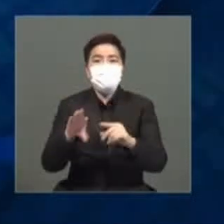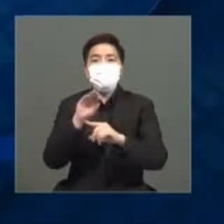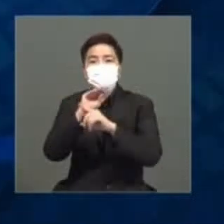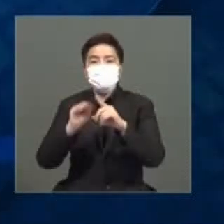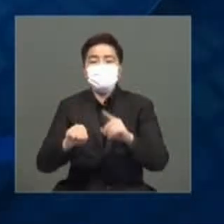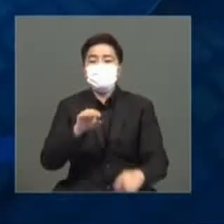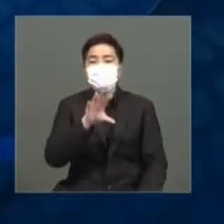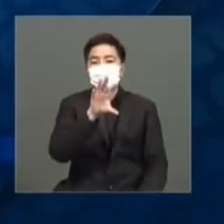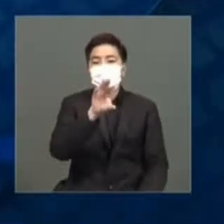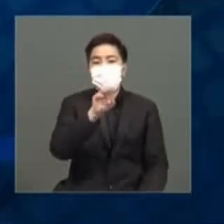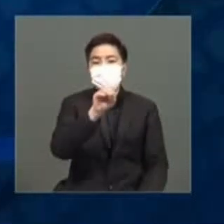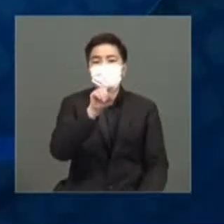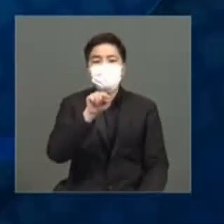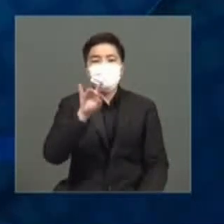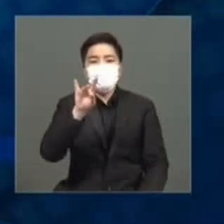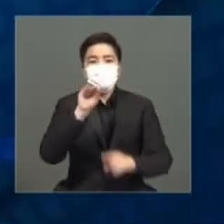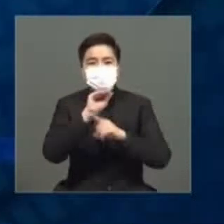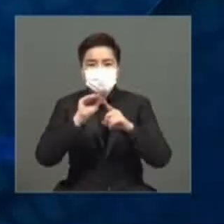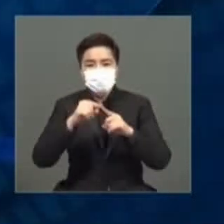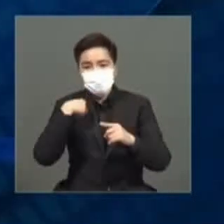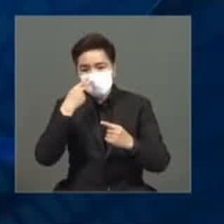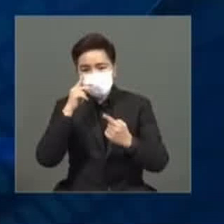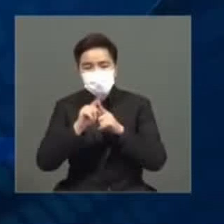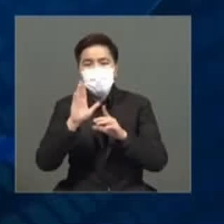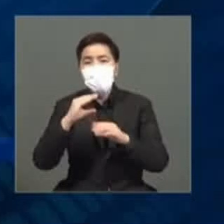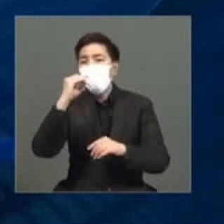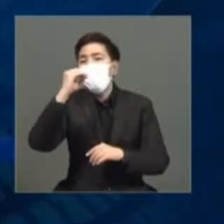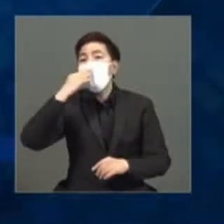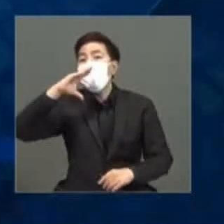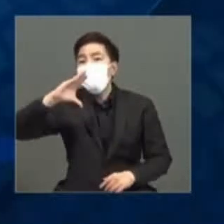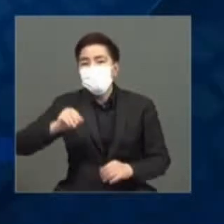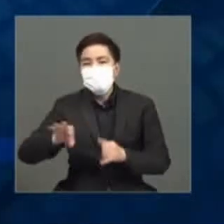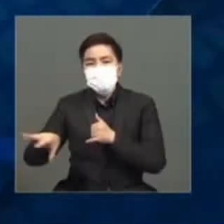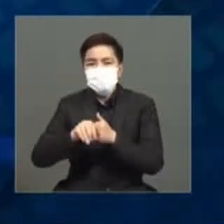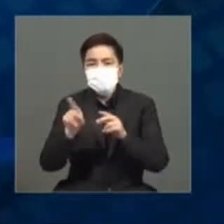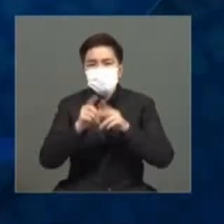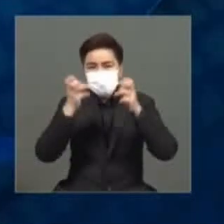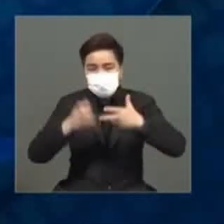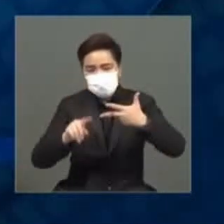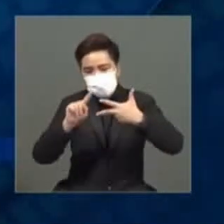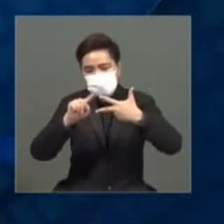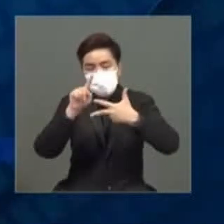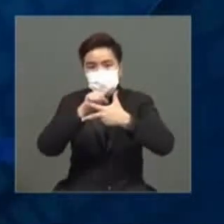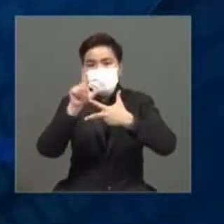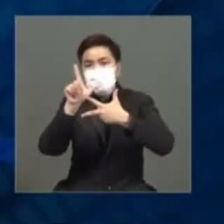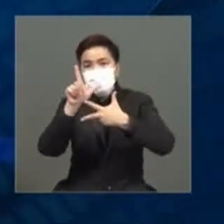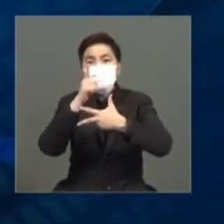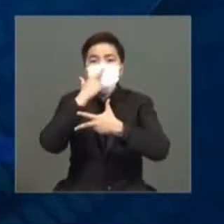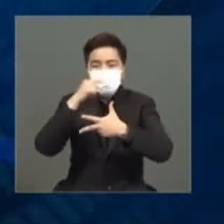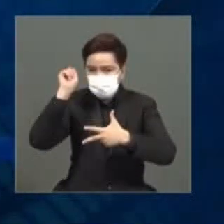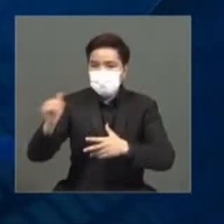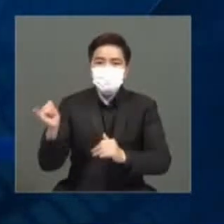พันพิการเท่าไหร่ไม่รู ้ค่ะนี่นะแล้วก็เดี๋ยวพรุ่งนี้นะคะทางคุณอนุทินบอกว่าพรุ่ง